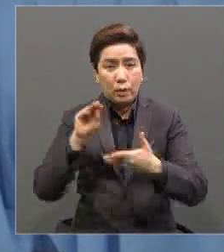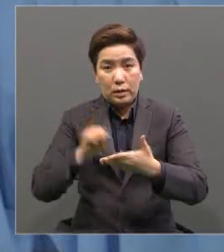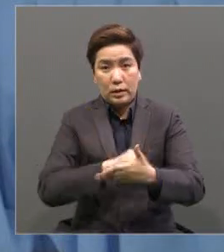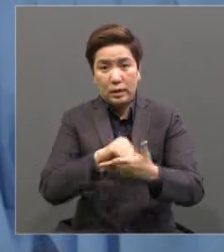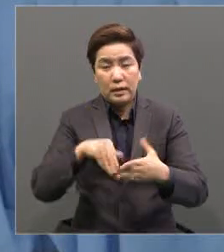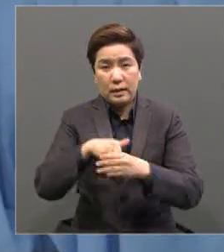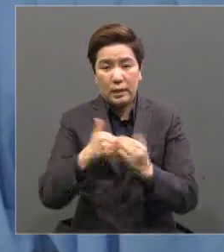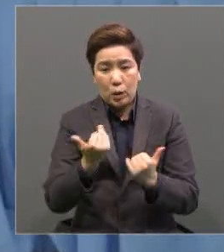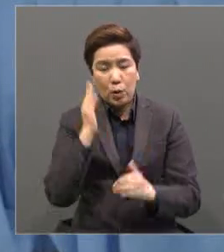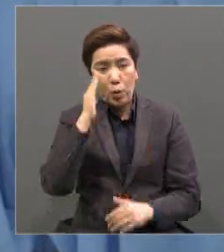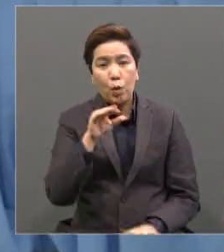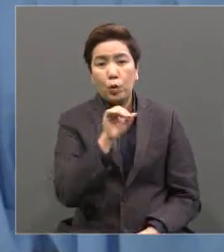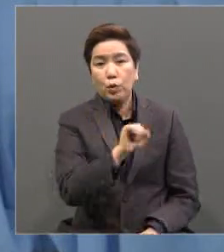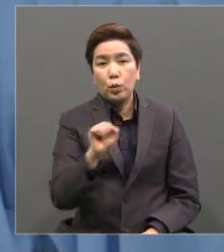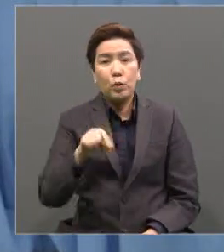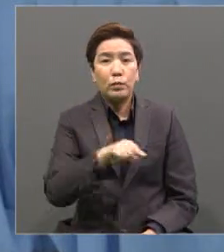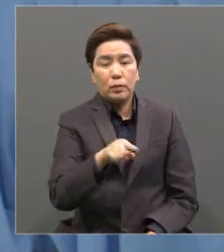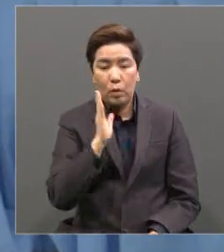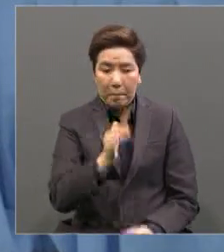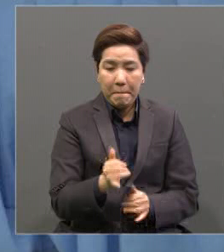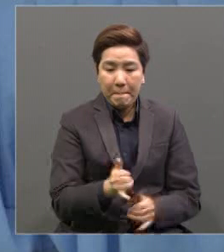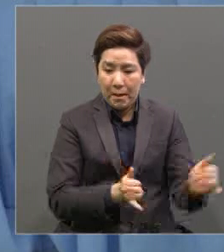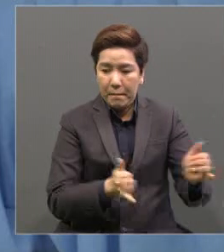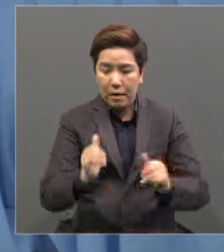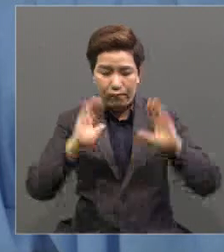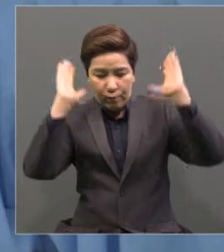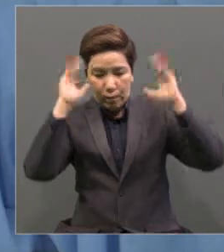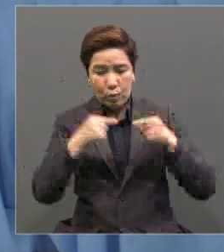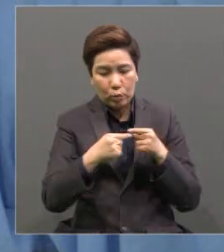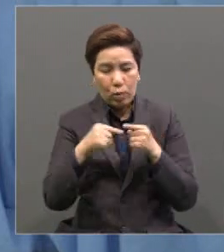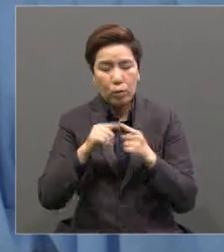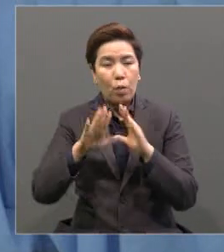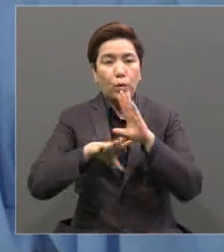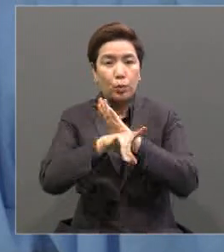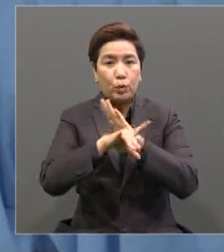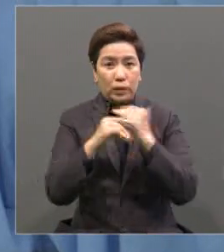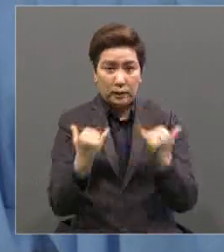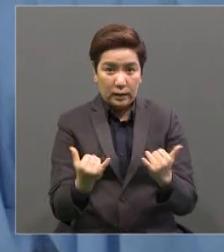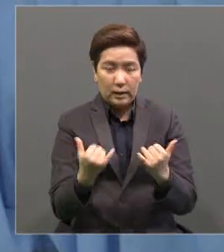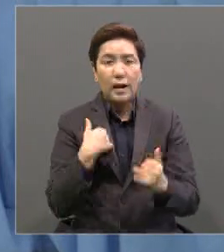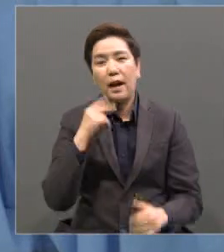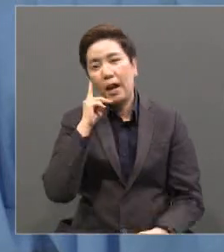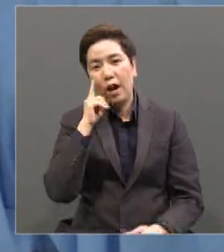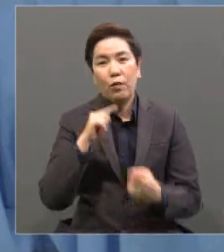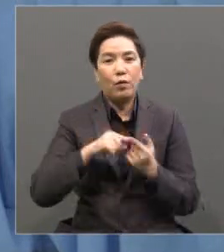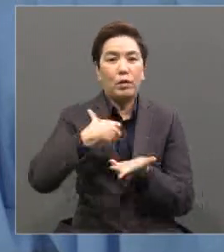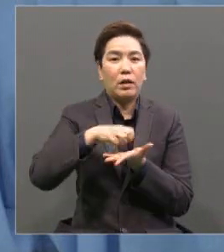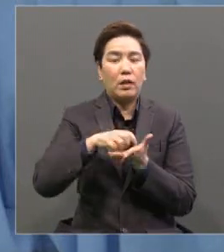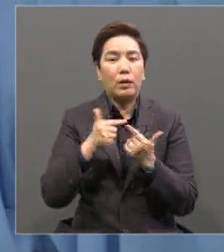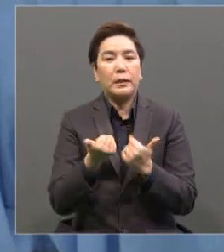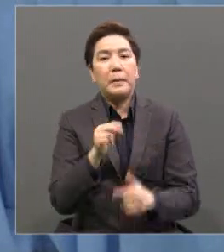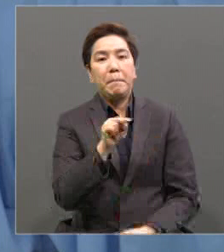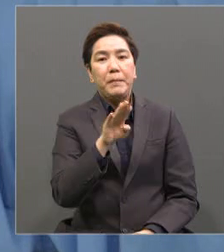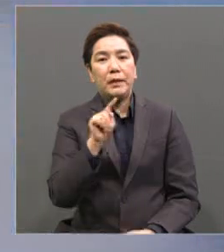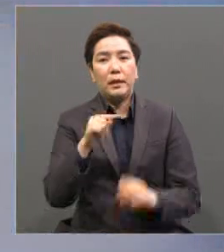ากนี้เหล่าว่าที่ส.ส.นะคะก็ลงพื้นที่หาเสียงอย่างคึกคักในพื้นที่จังหวัดชลบุรีสุนันทาบำรุงสวน NBT